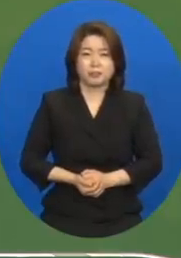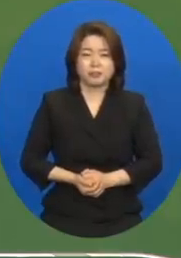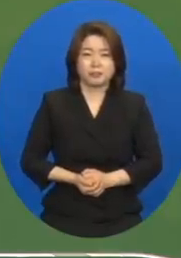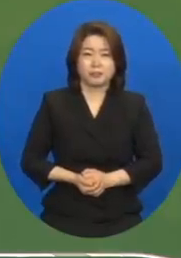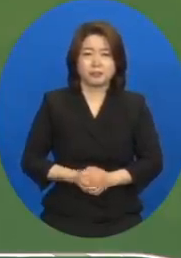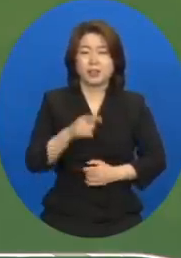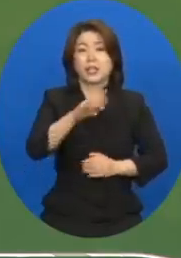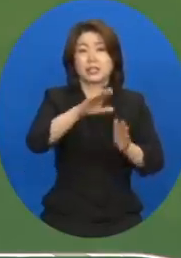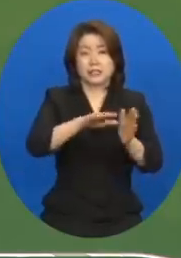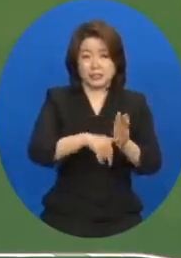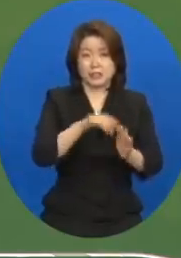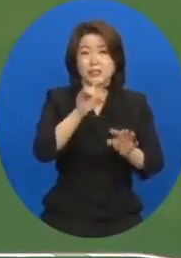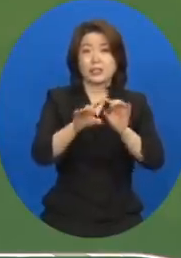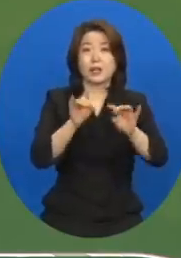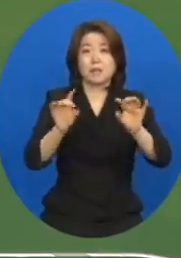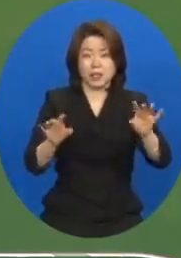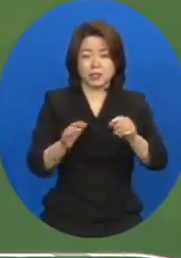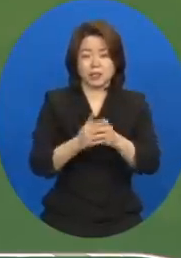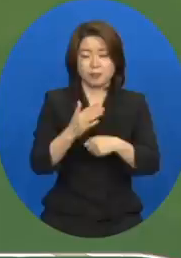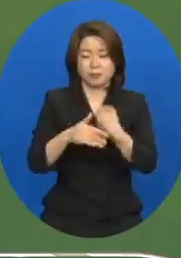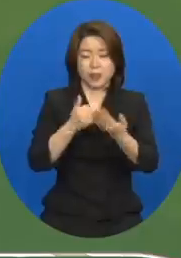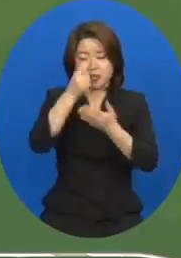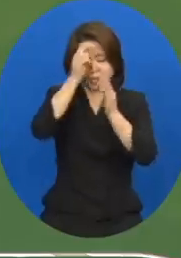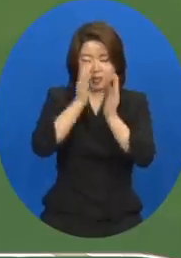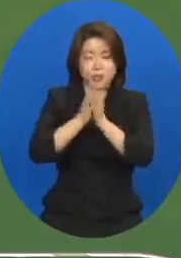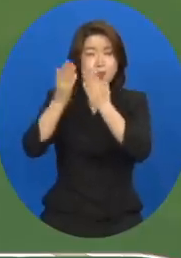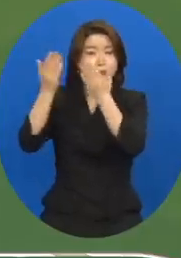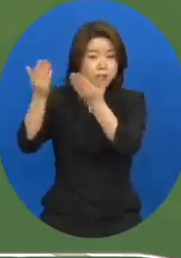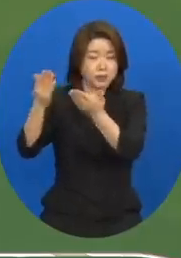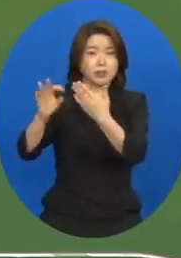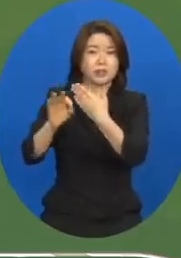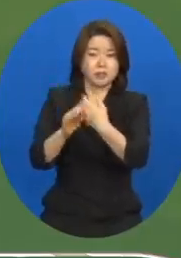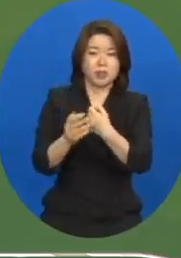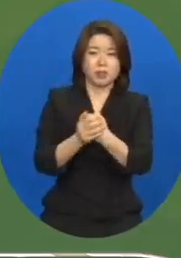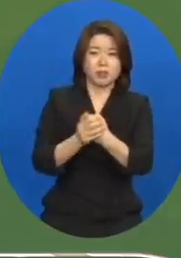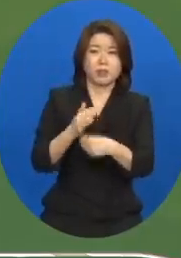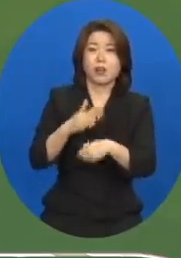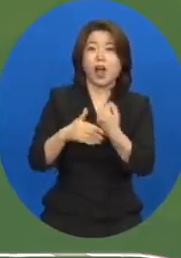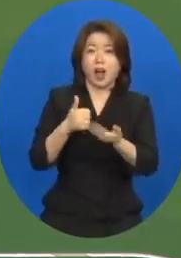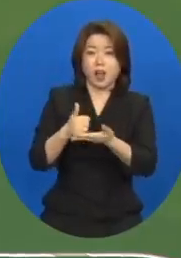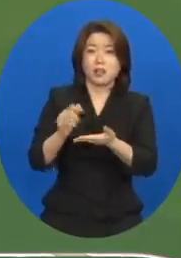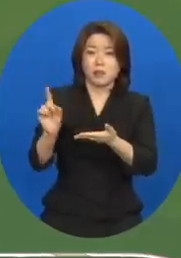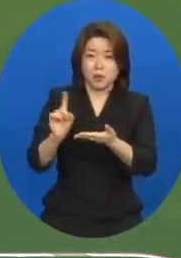근데 그때마다 하나님께 기도하면 하나님께서는